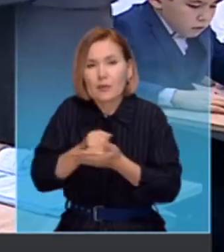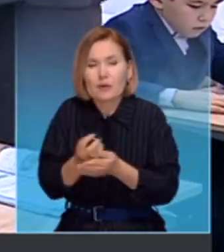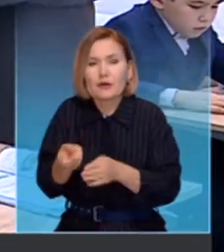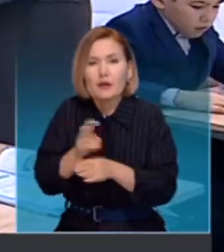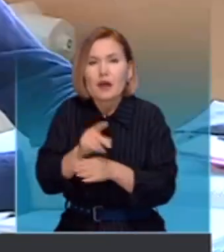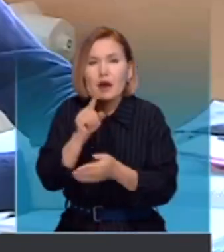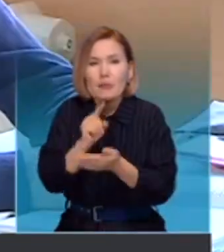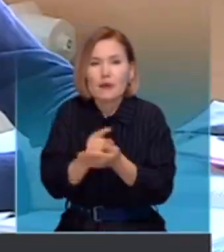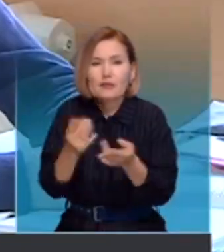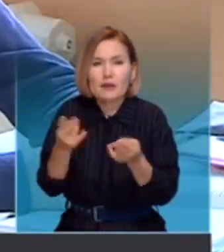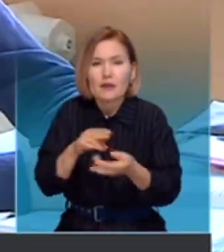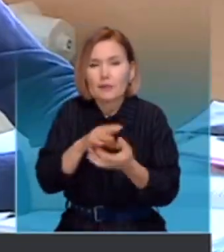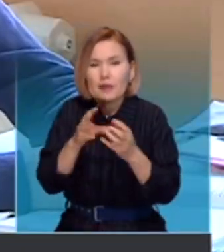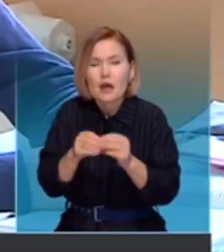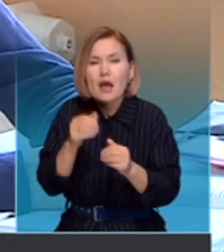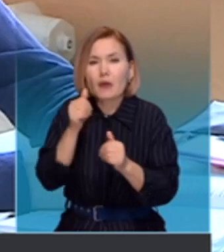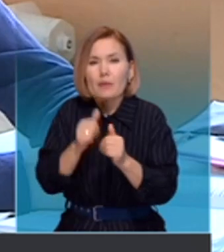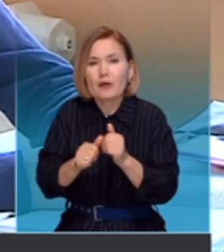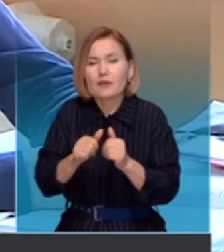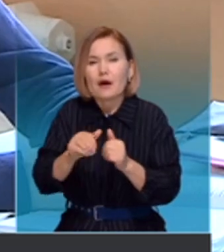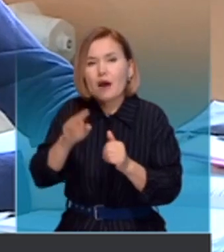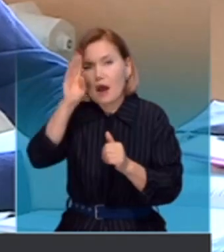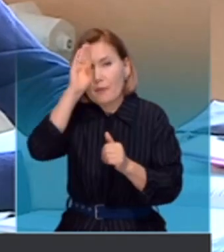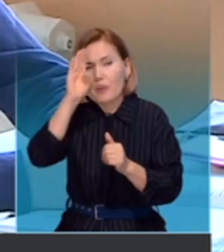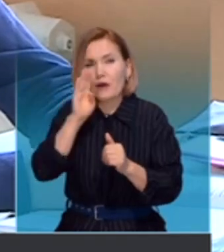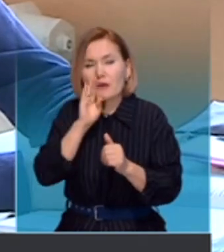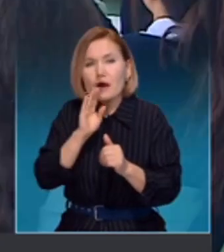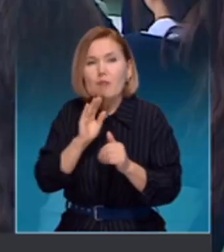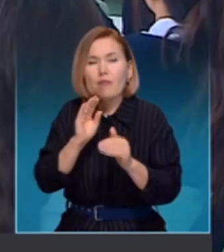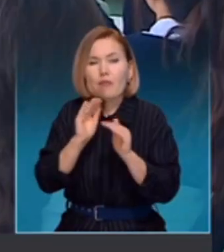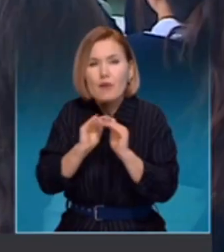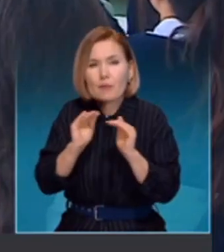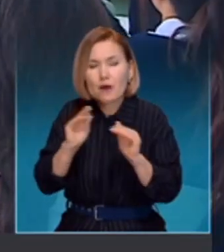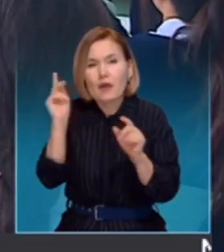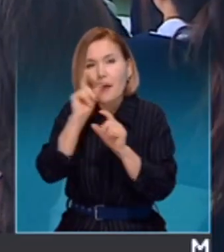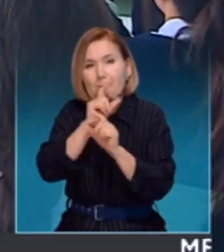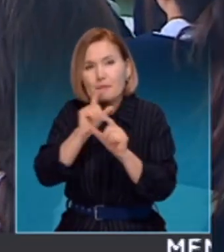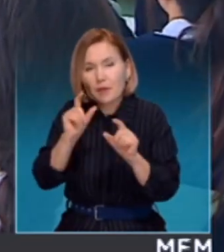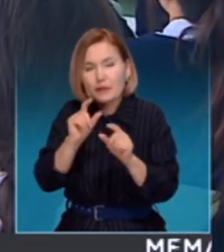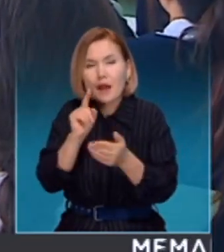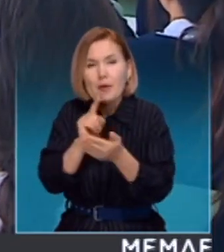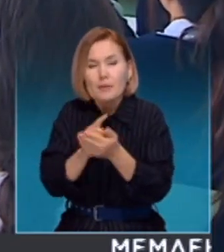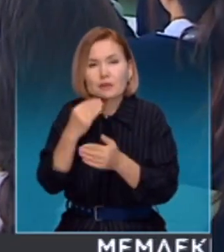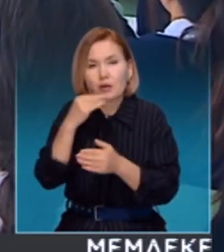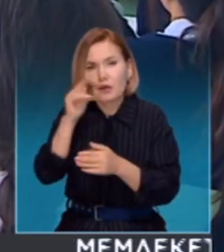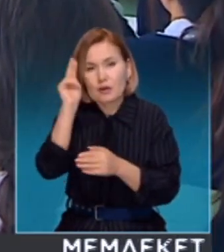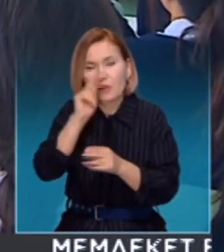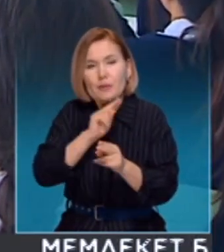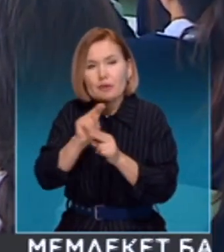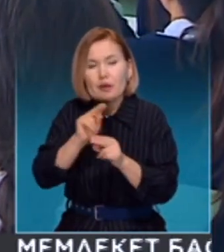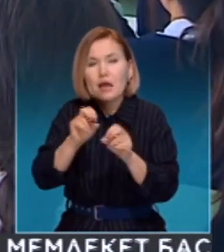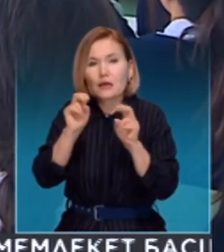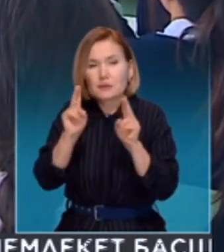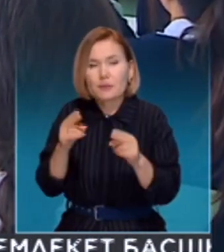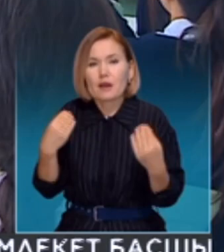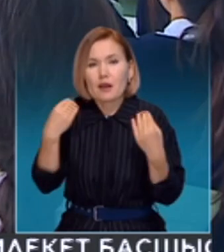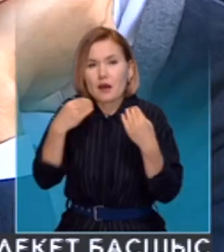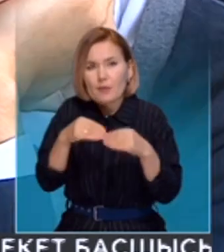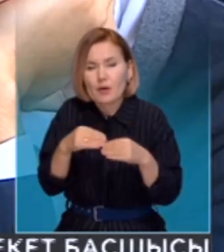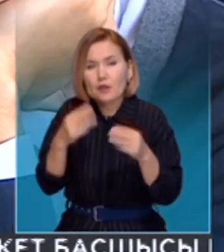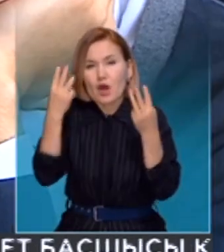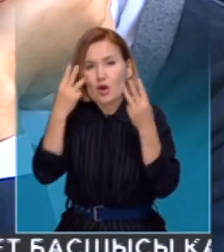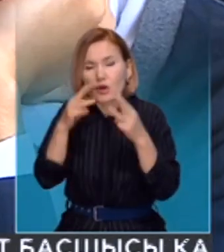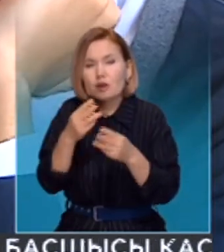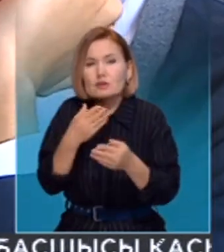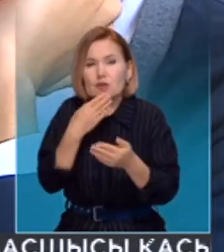келуге міндетті екенін еске салды. Әр бала мектепке сапалы білім алуға келетінін, ал білім ордасында арнайы бекітілген киім үлгісі